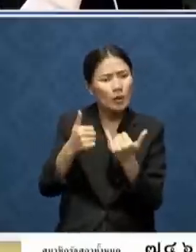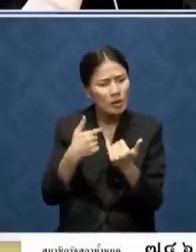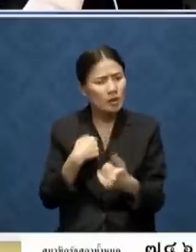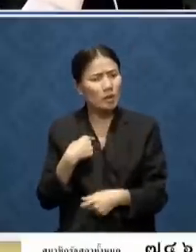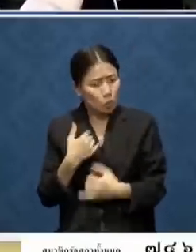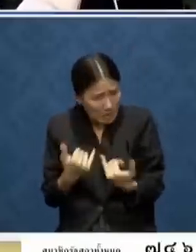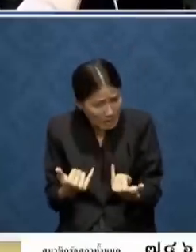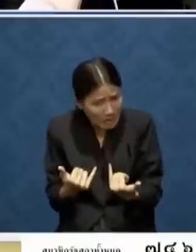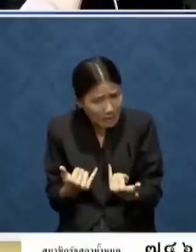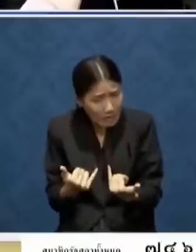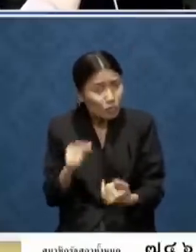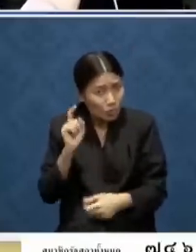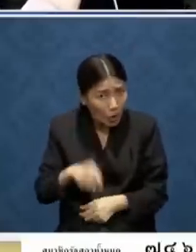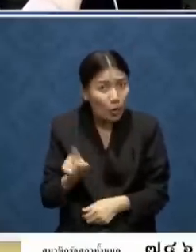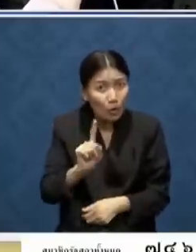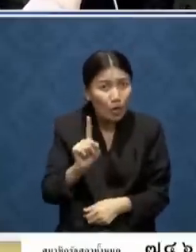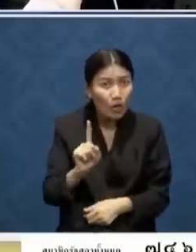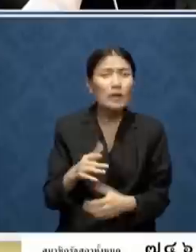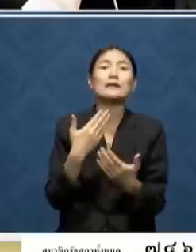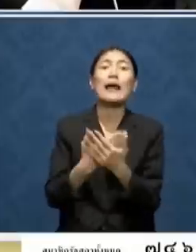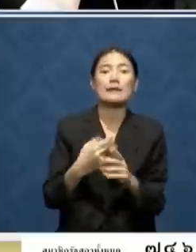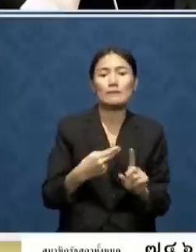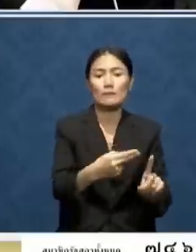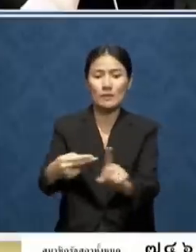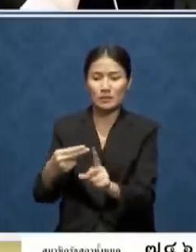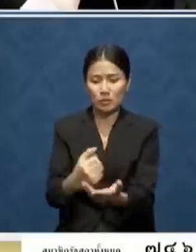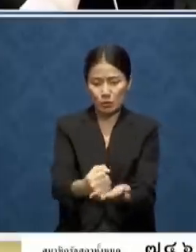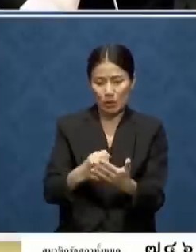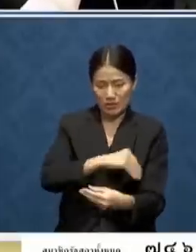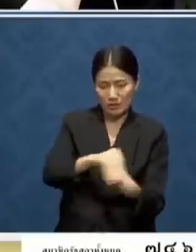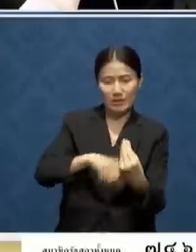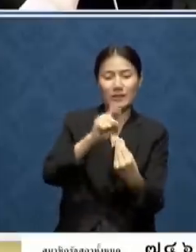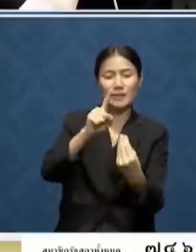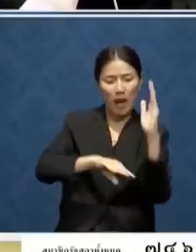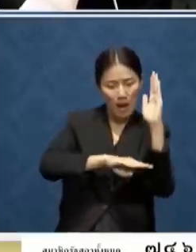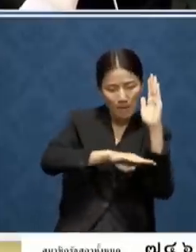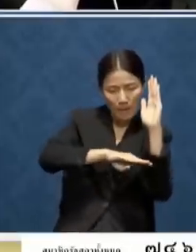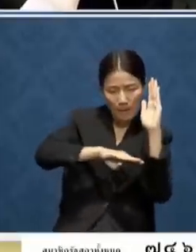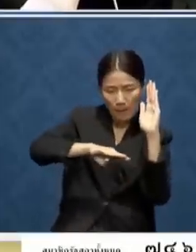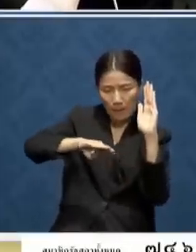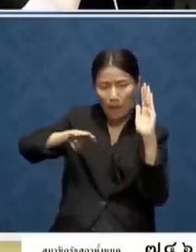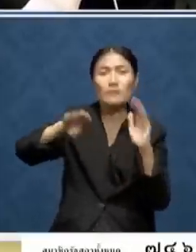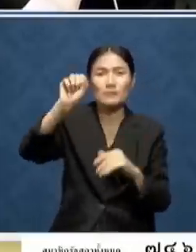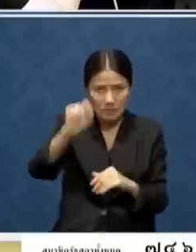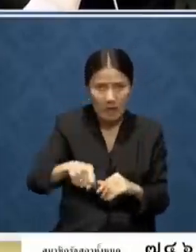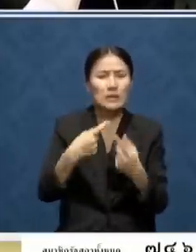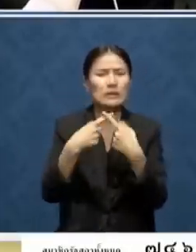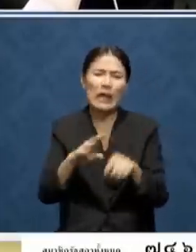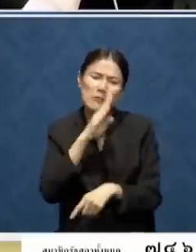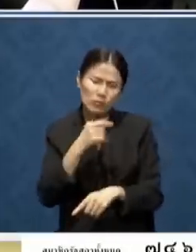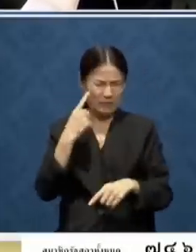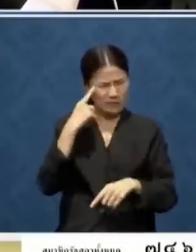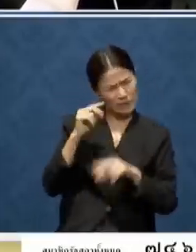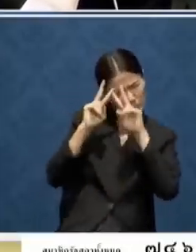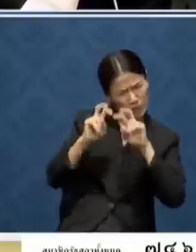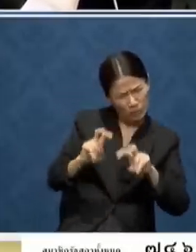แน่นอนว่าการจากเงินครั้งใหญ่เนี่ยต้องกระตุ้นเศรษฐกิจได้แน่นอนแต่ว่าการที่วินิจฉัยโลกไม่ถูกนะคะก็อาจจะรักษาได้